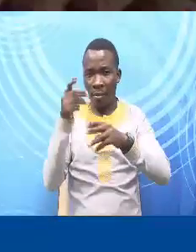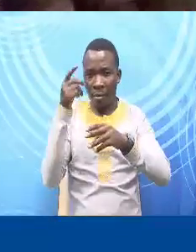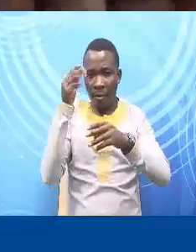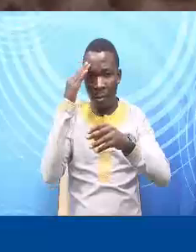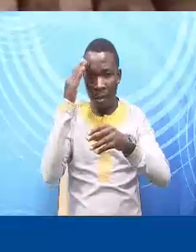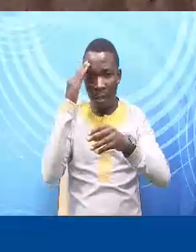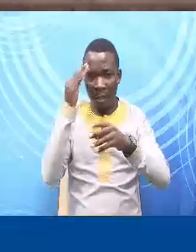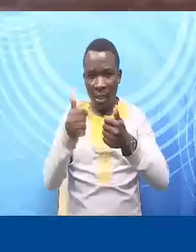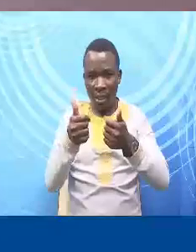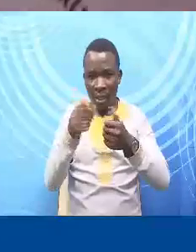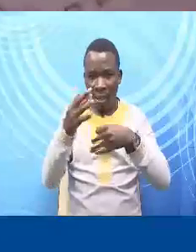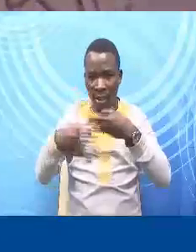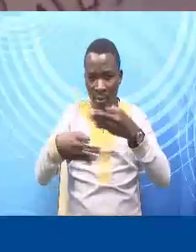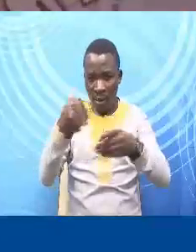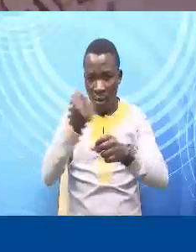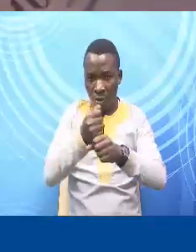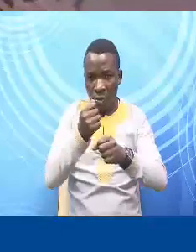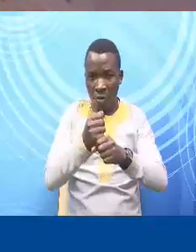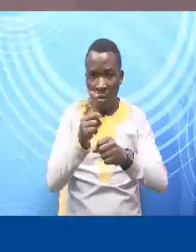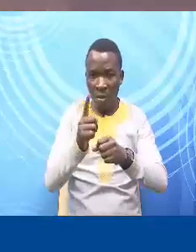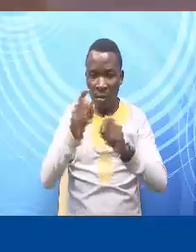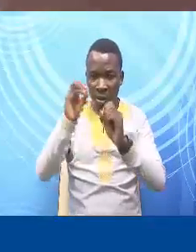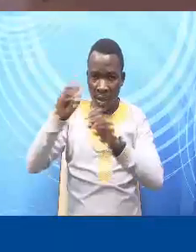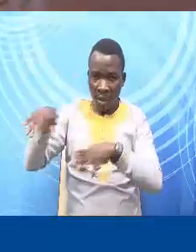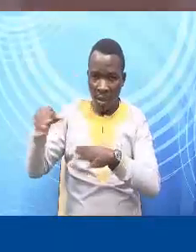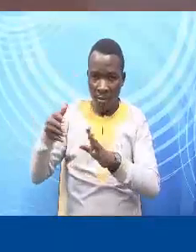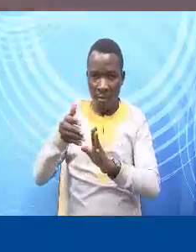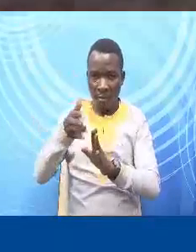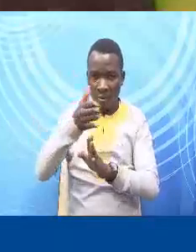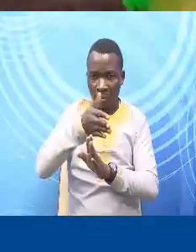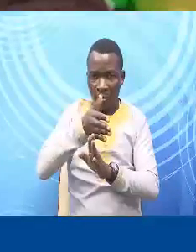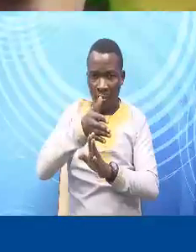ko imashini nkora zitataye umurongo.